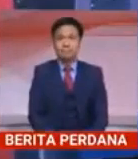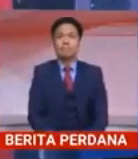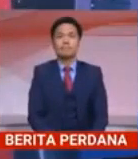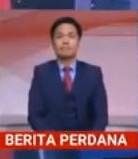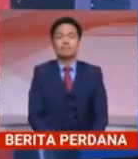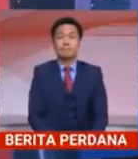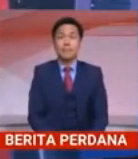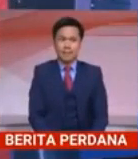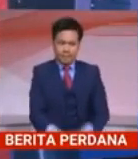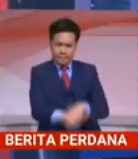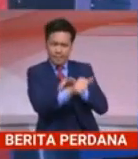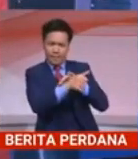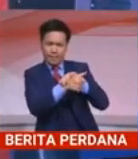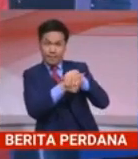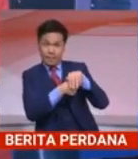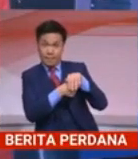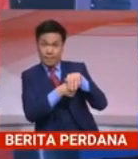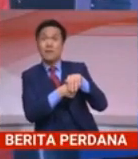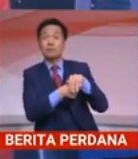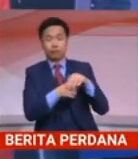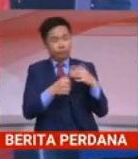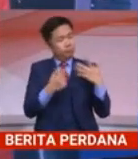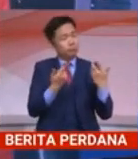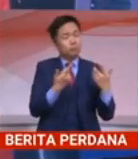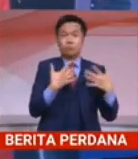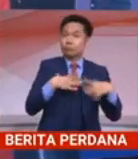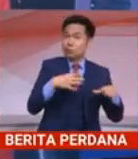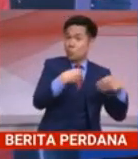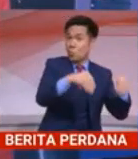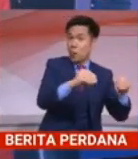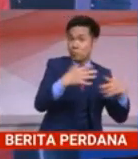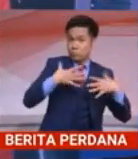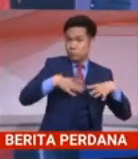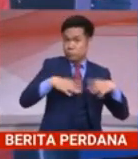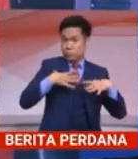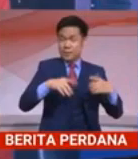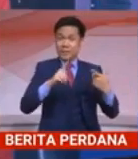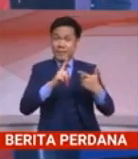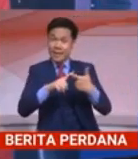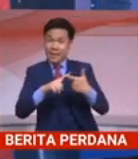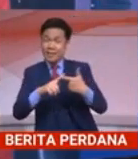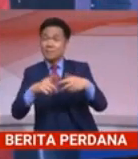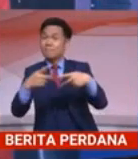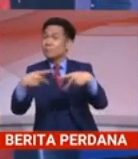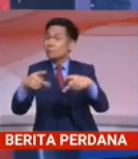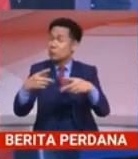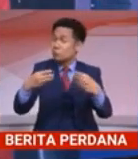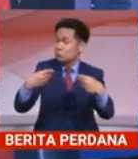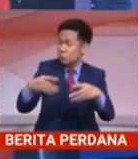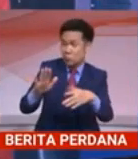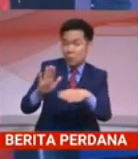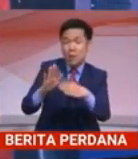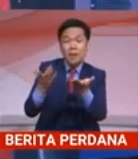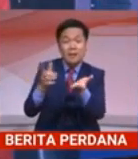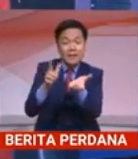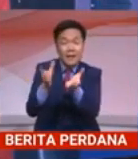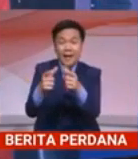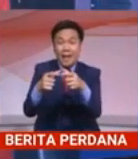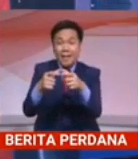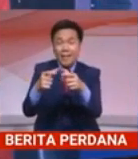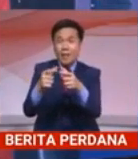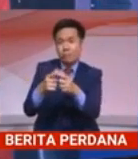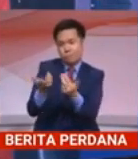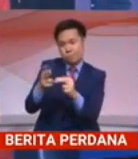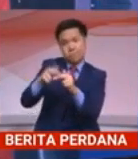Ya, berselindung di sebalik perniagaan pakaian terpakai dan kedai kad tambah nilai prabayar. Itu antara taktik premis